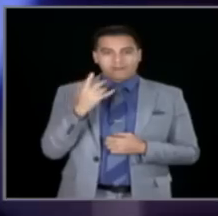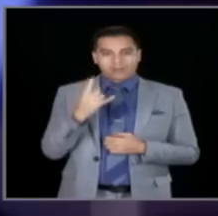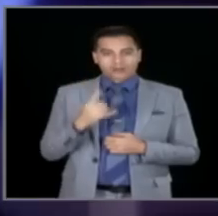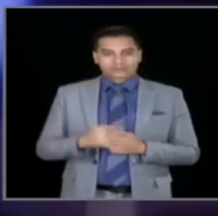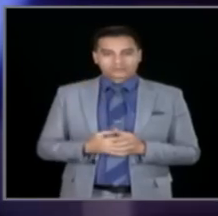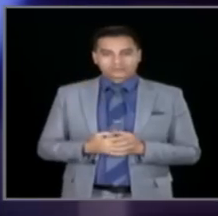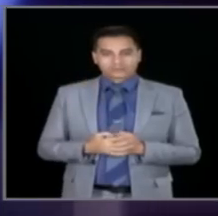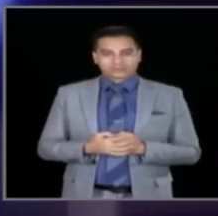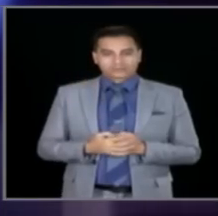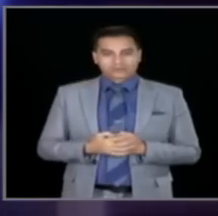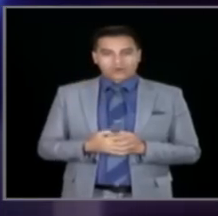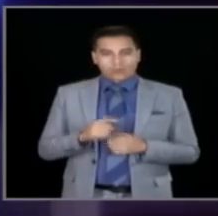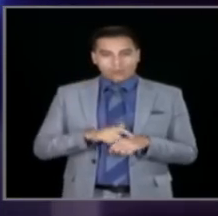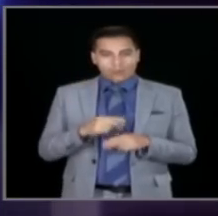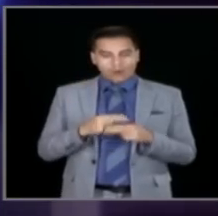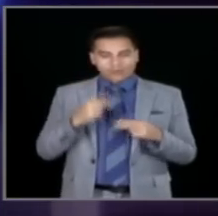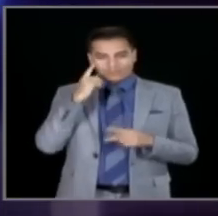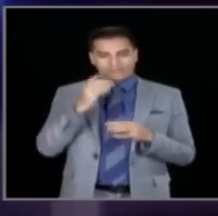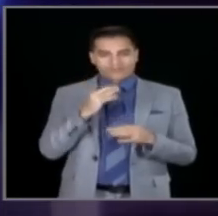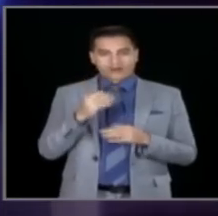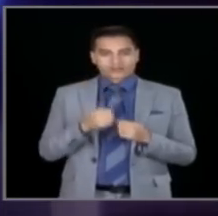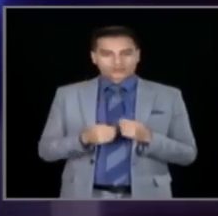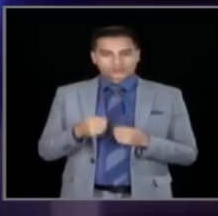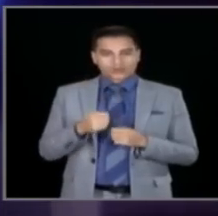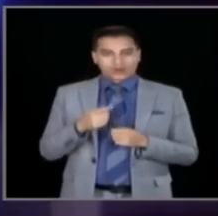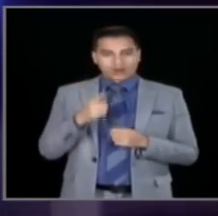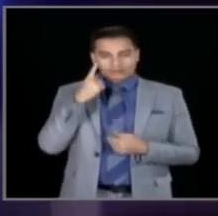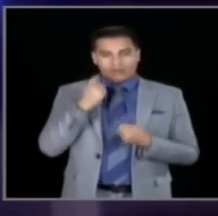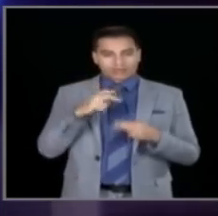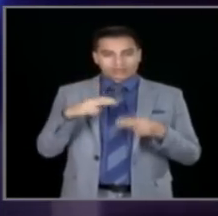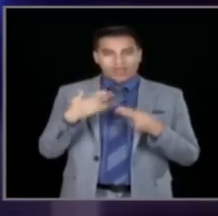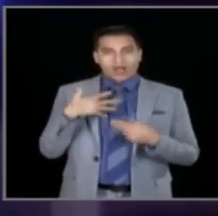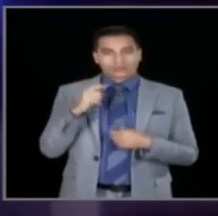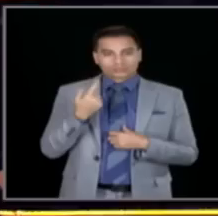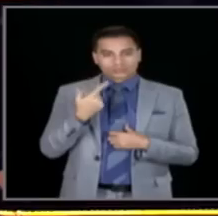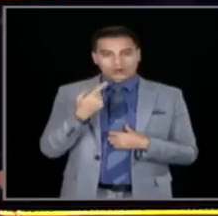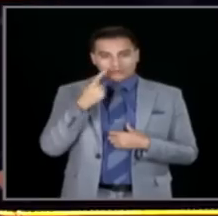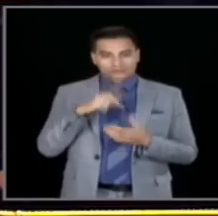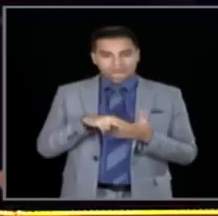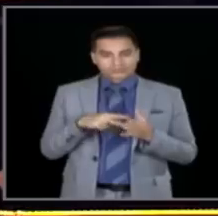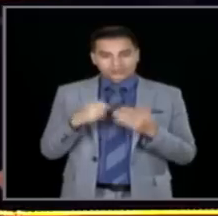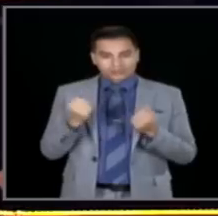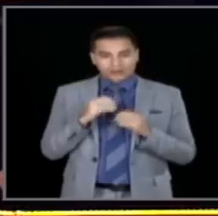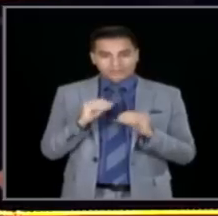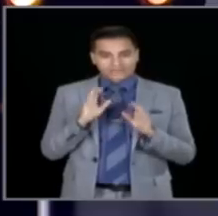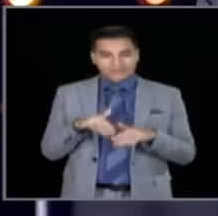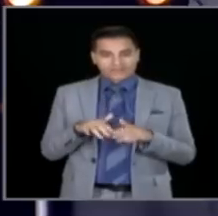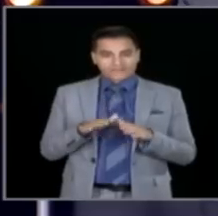7 أسئلة من 10. تمام. كان بياخد وقت يفكر شوي. تحت الضغط عايزة سرعة. حد دربك عليها؟